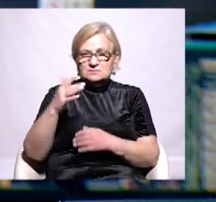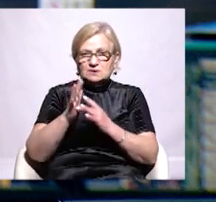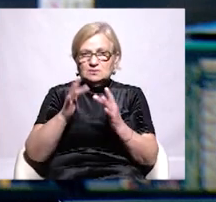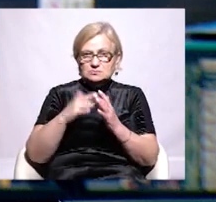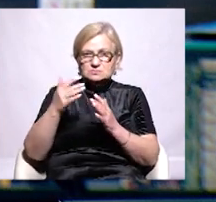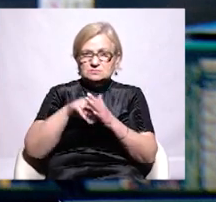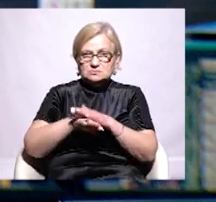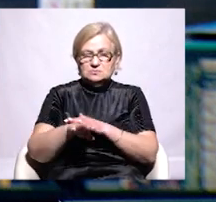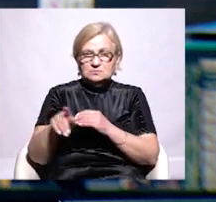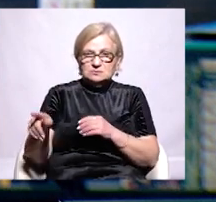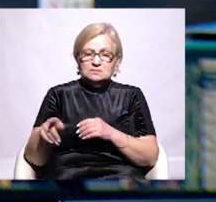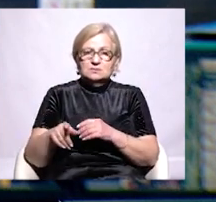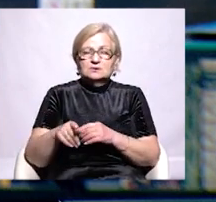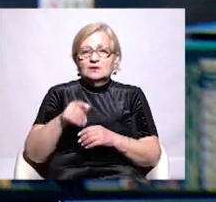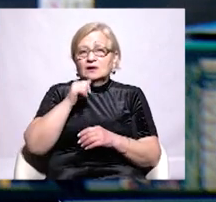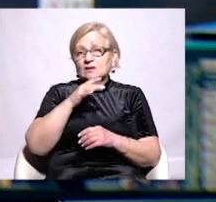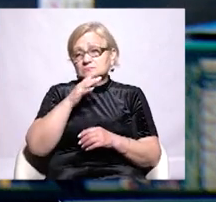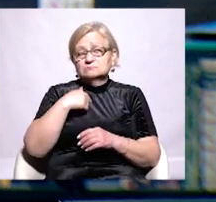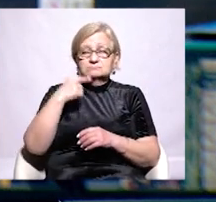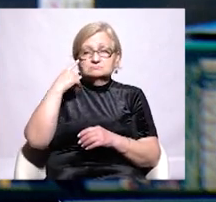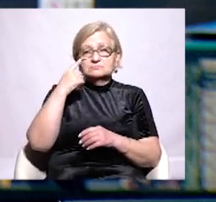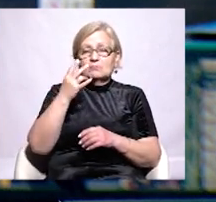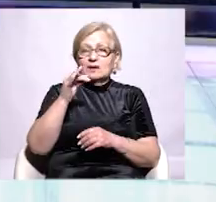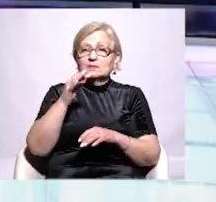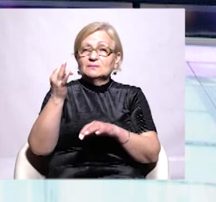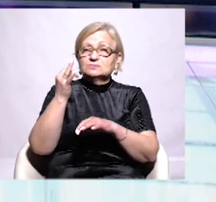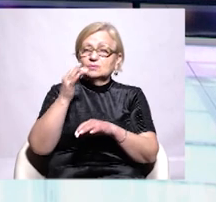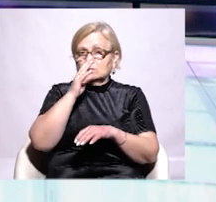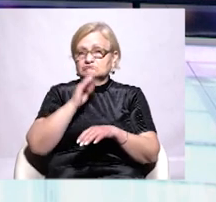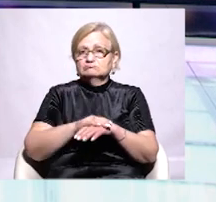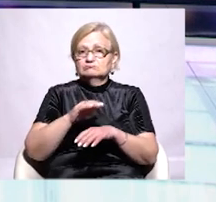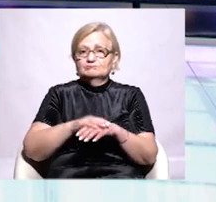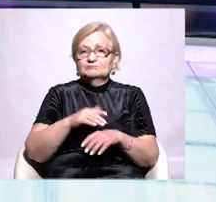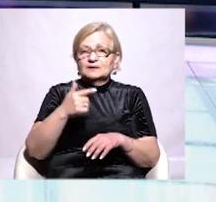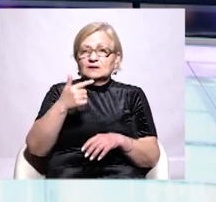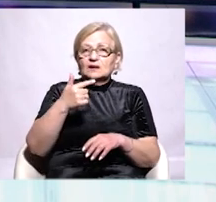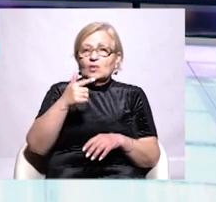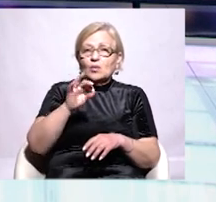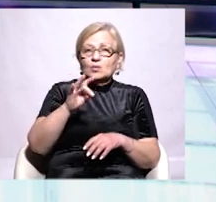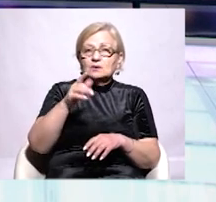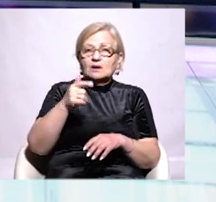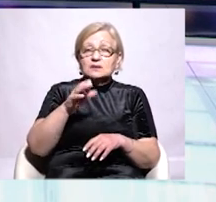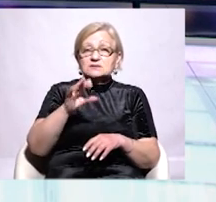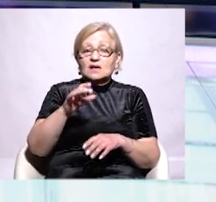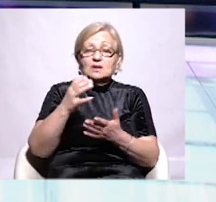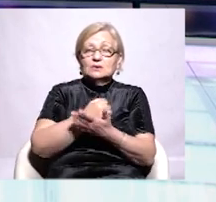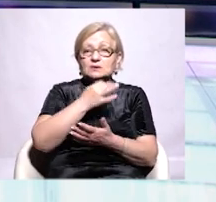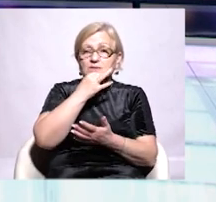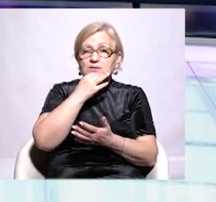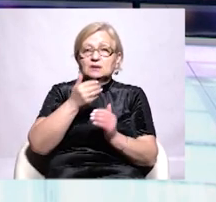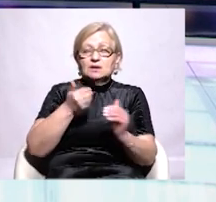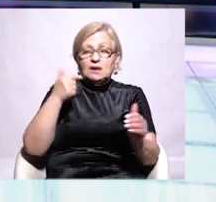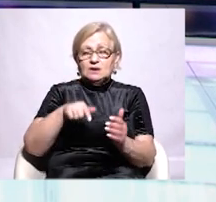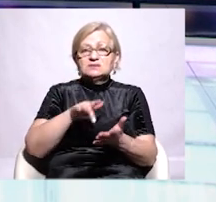Varaudi ასეთია. Თუმცა ისტორია ადასტურებს იმას, რომ ვახტანგ გორგასლის აღმოჩენამდე ეს